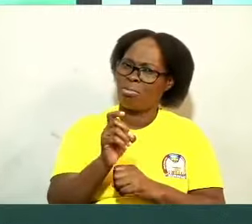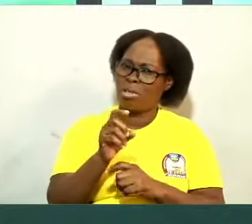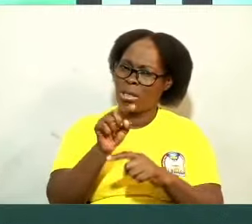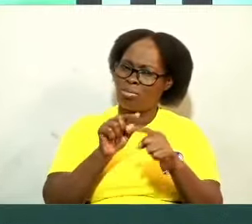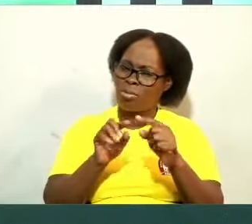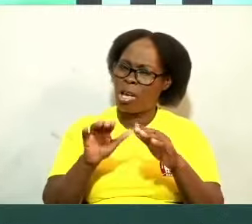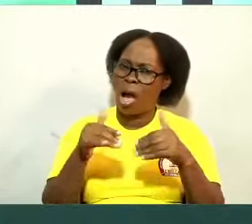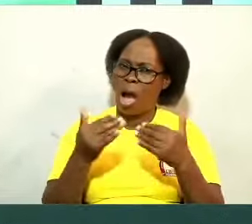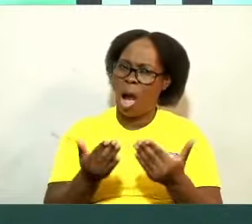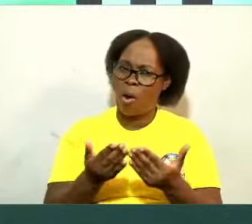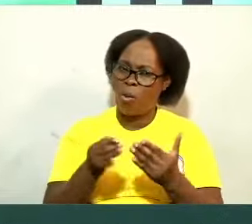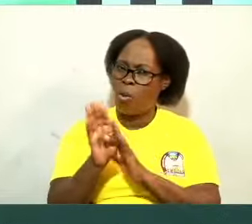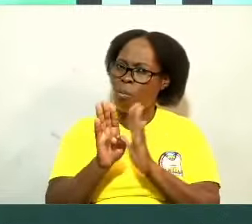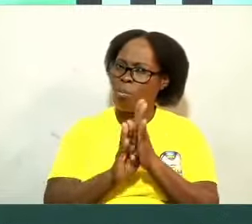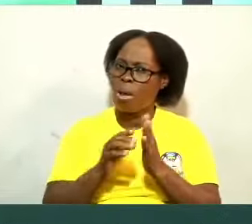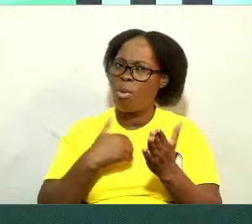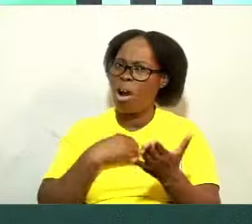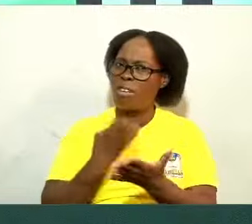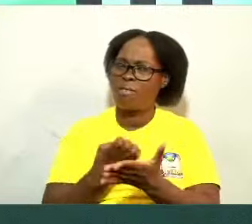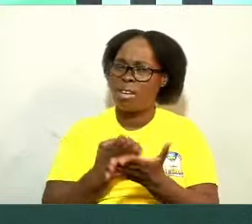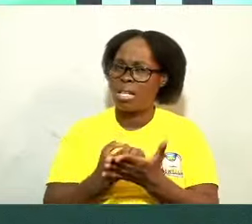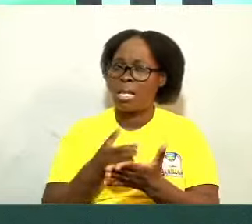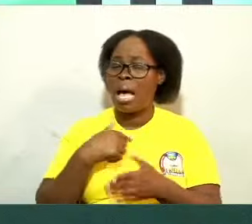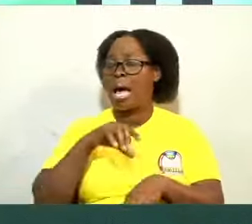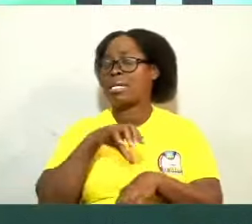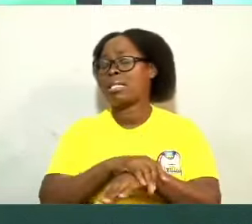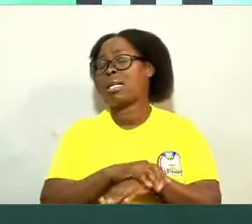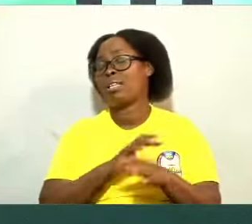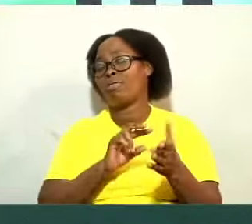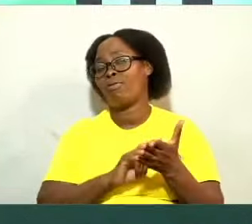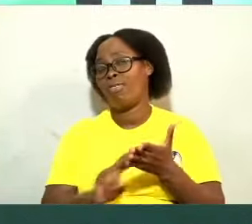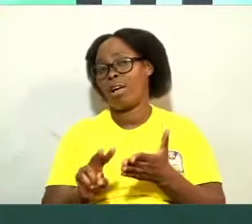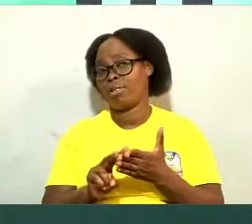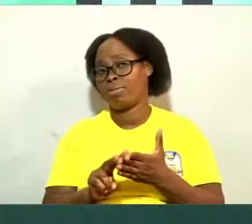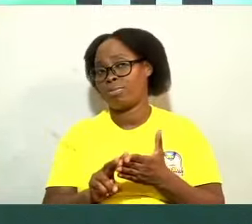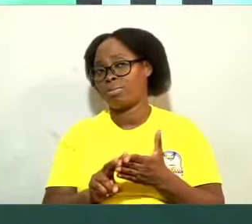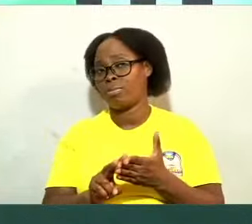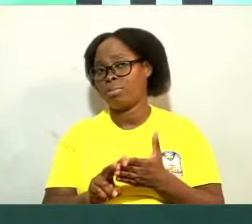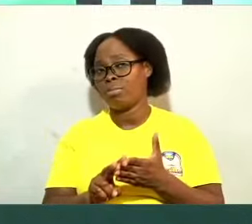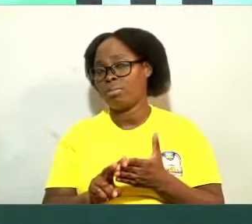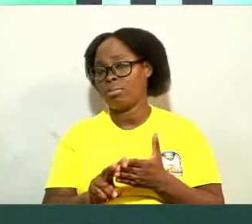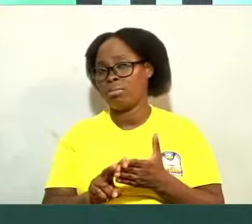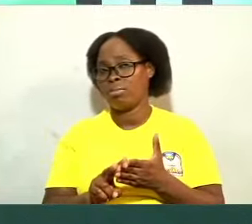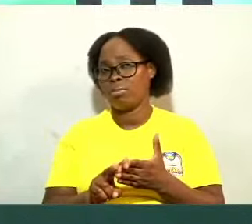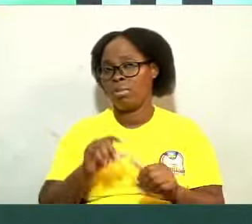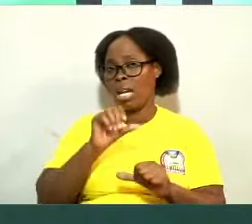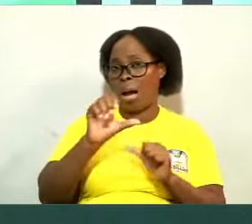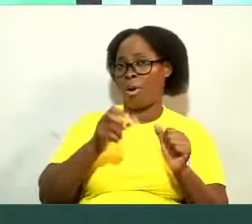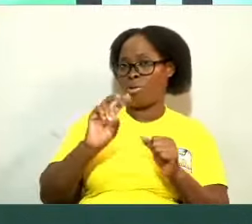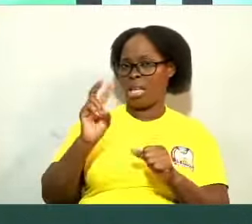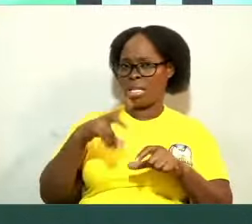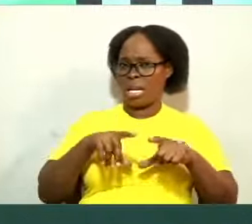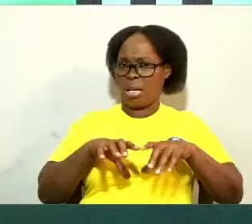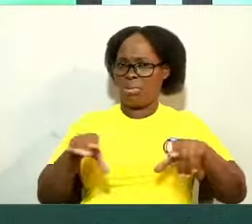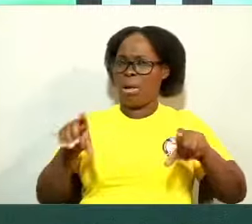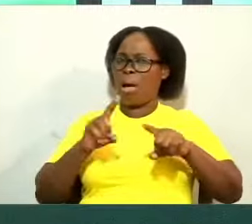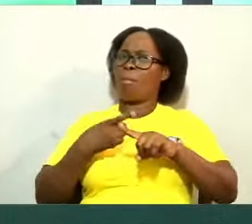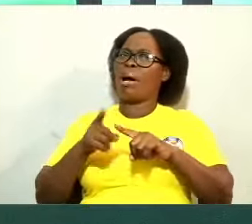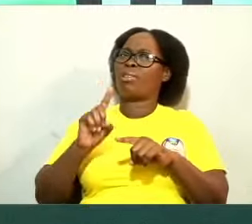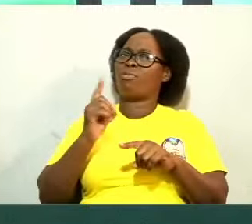huo ni wa kibiblia? Tumeshapata fungu la amri zinaanzia wapi gawanyika. Lakini je, hayo maneno